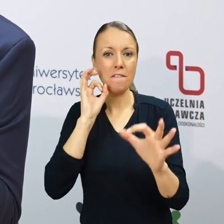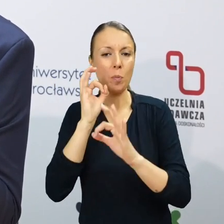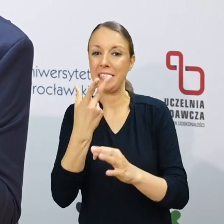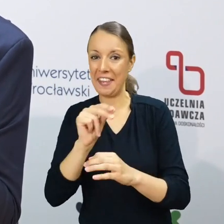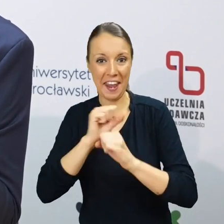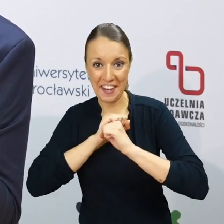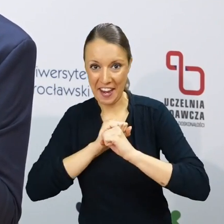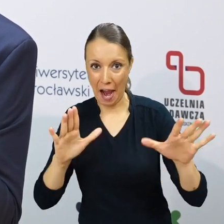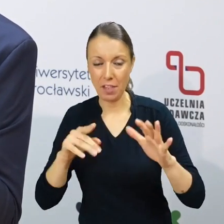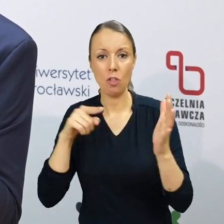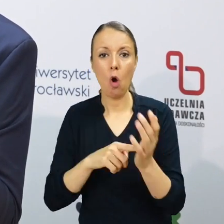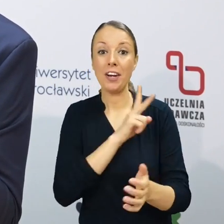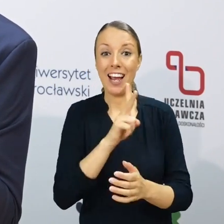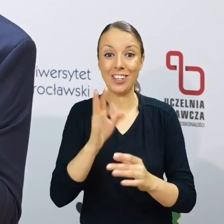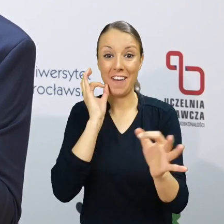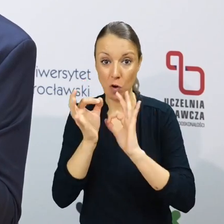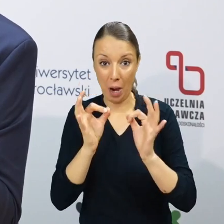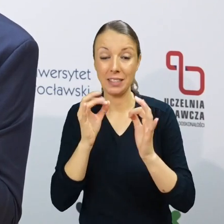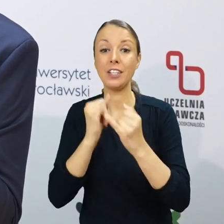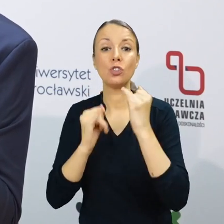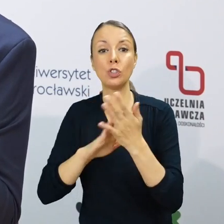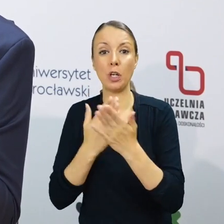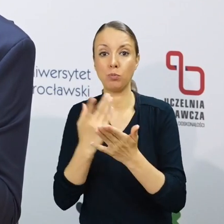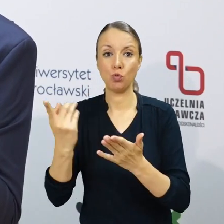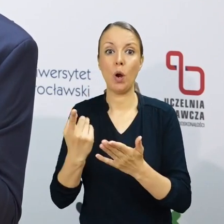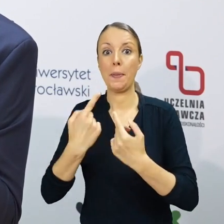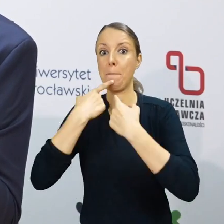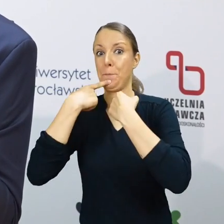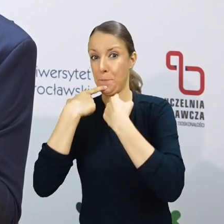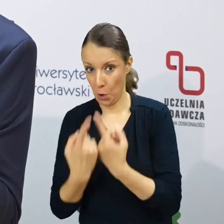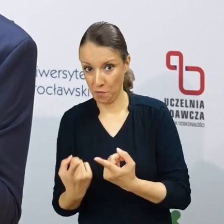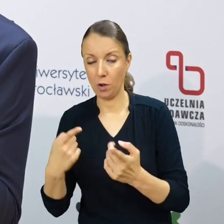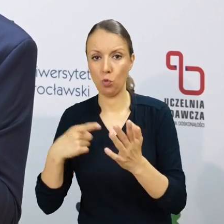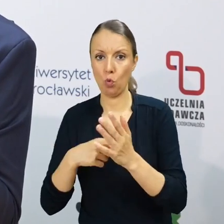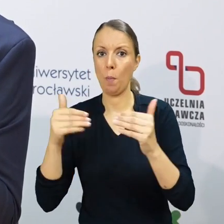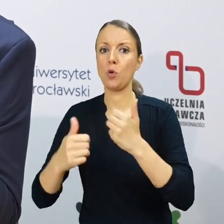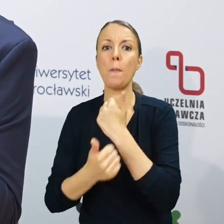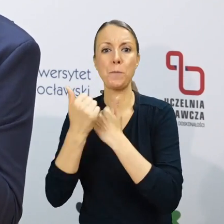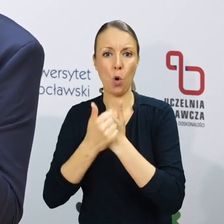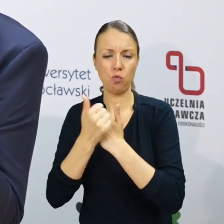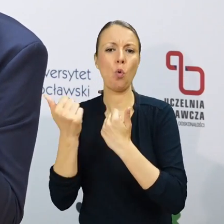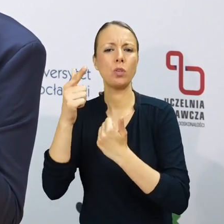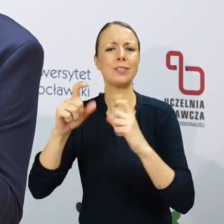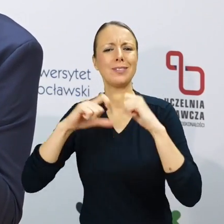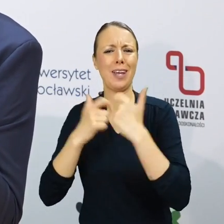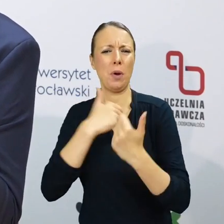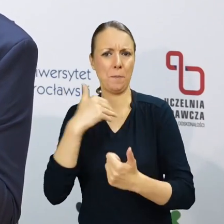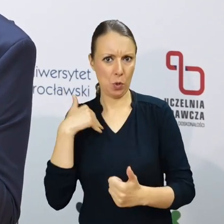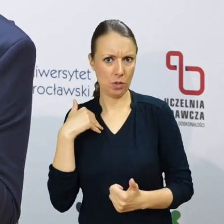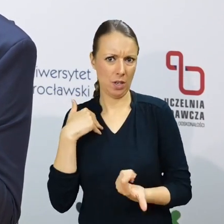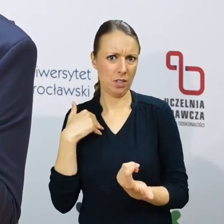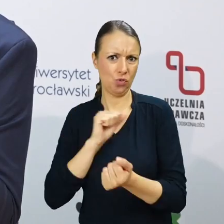której nieuprawnione ujawnienie spowodowałoby lub mogłoby spowodować szkody dla Rzeczpospolitej albo byłoby z punktu widzenia jej